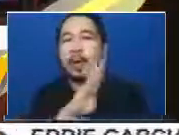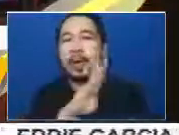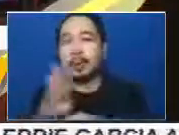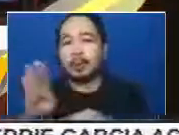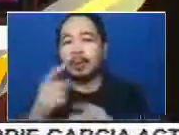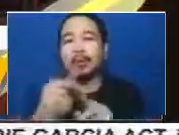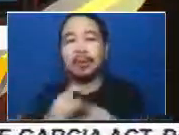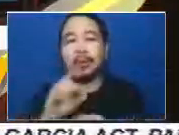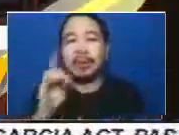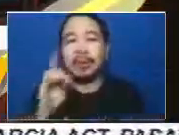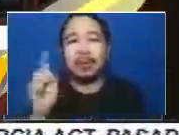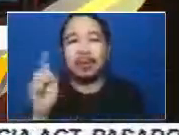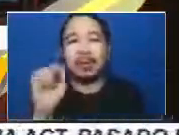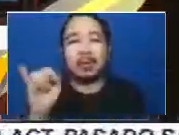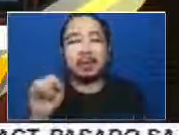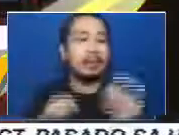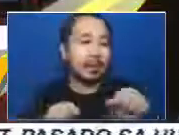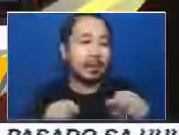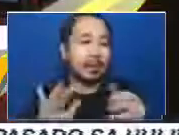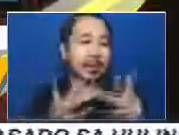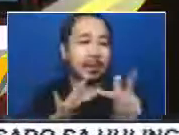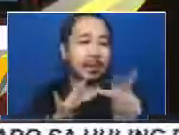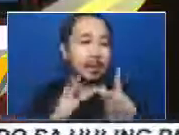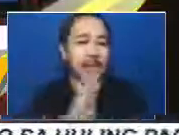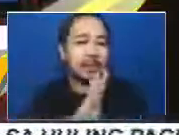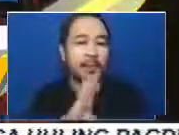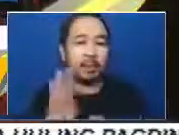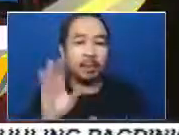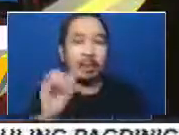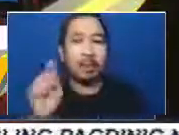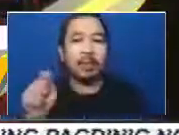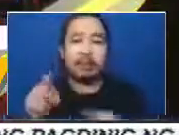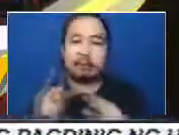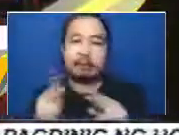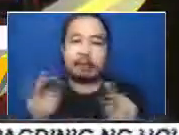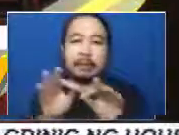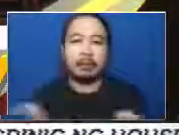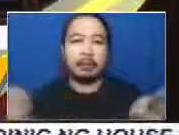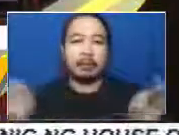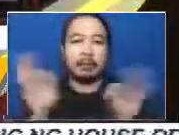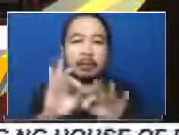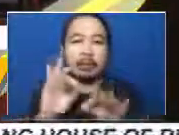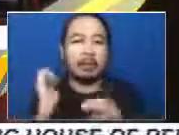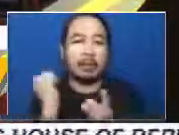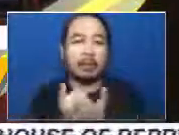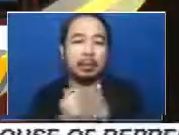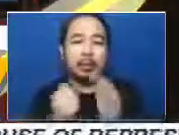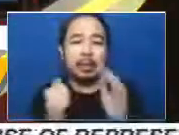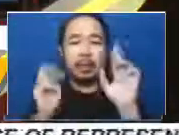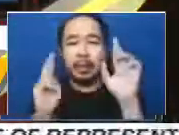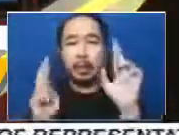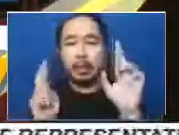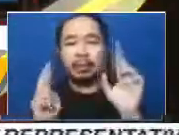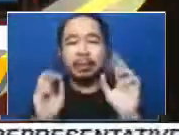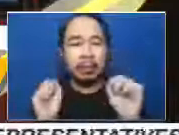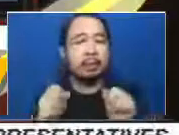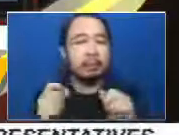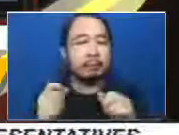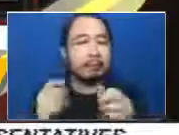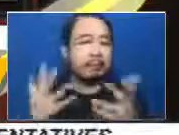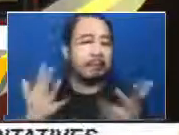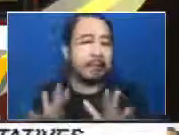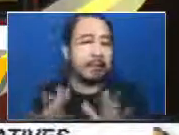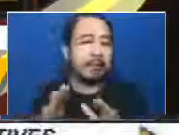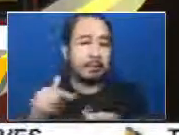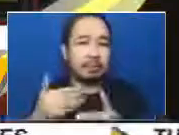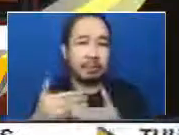lang sila at total covered na rin naman sila ng mga presyong tinakda ng DA. Alright. Well, thank you for that clarification, ma'am.